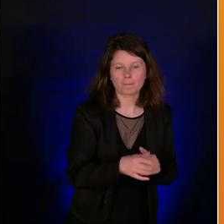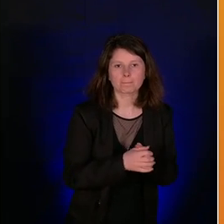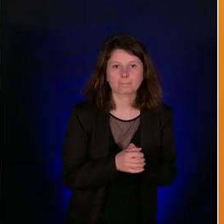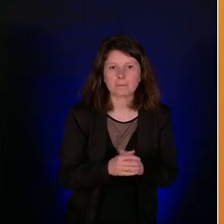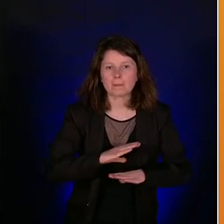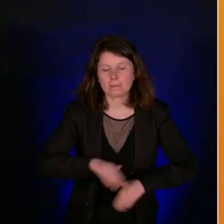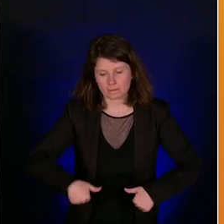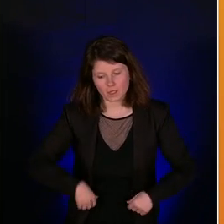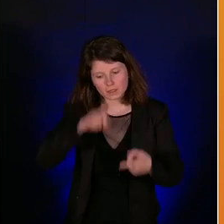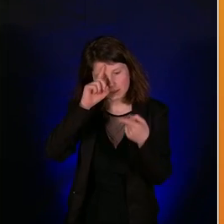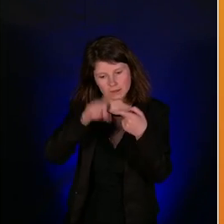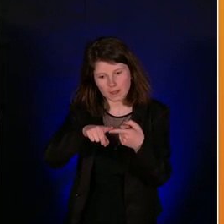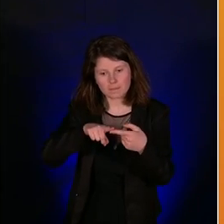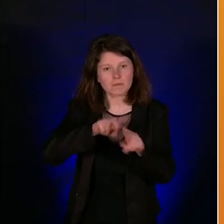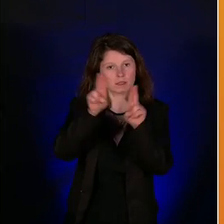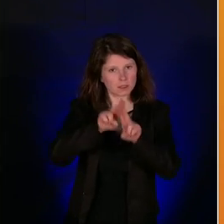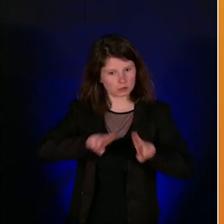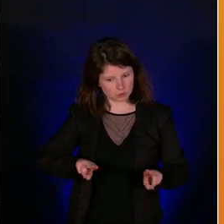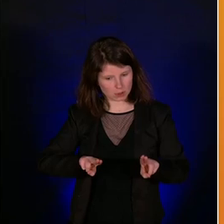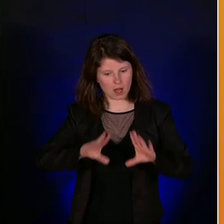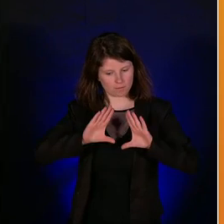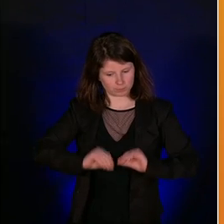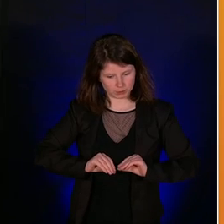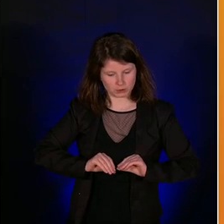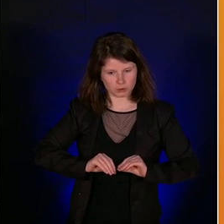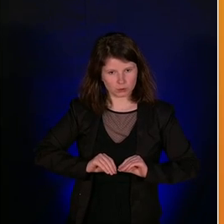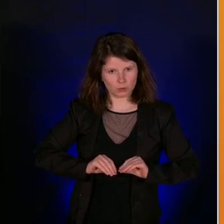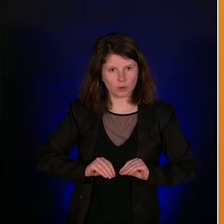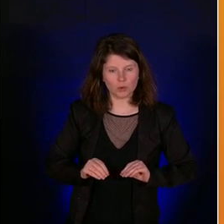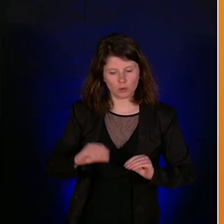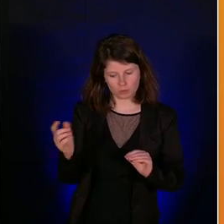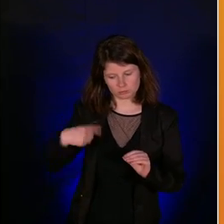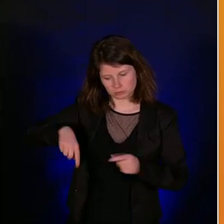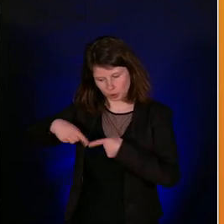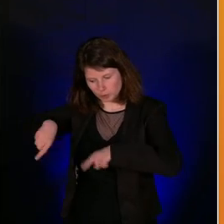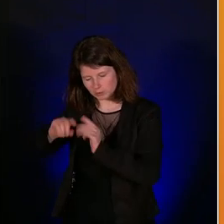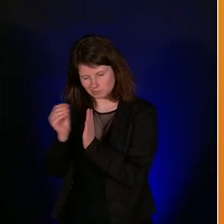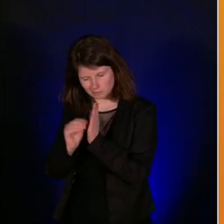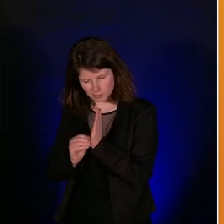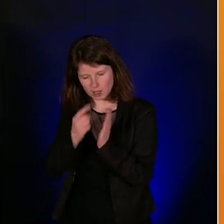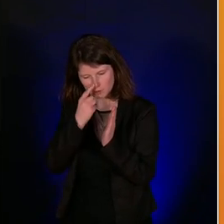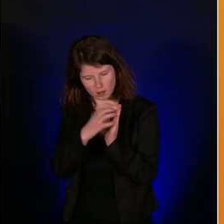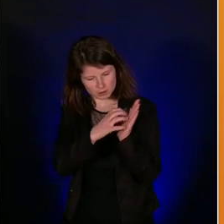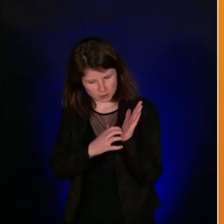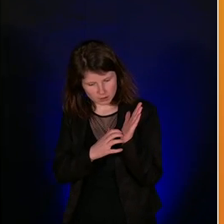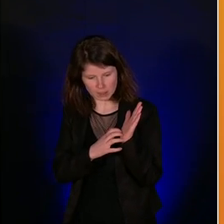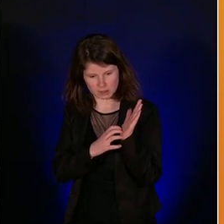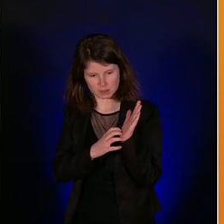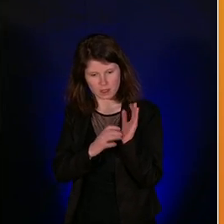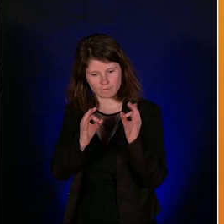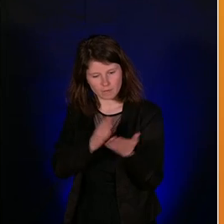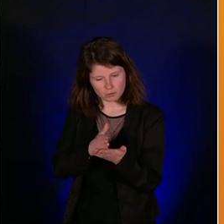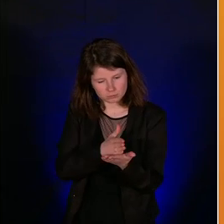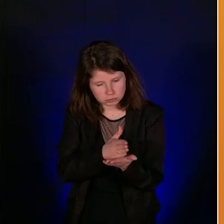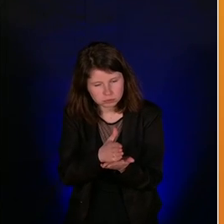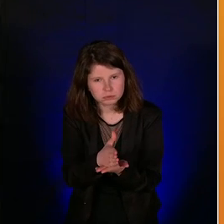internationales là encore la Commission a trouvé une écriture permettant de définir nos orientations dans un cadre de débat à poursuivre dans la